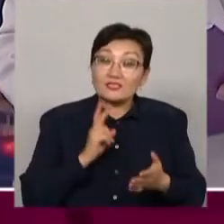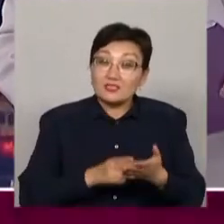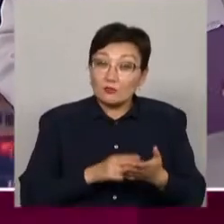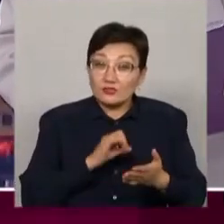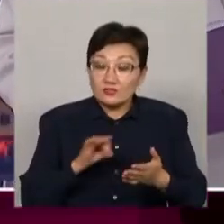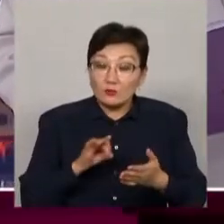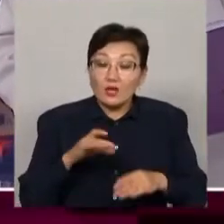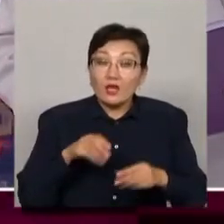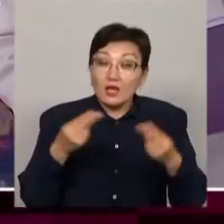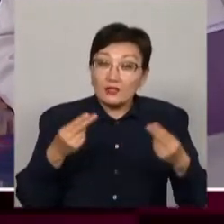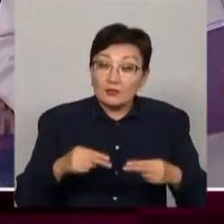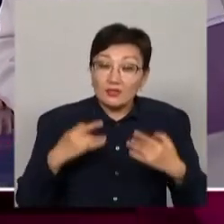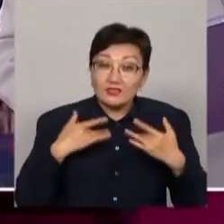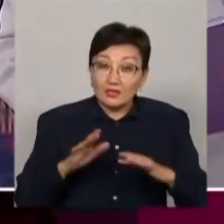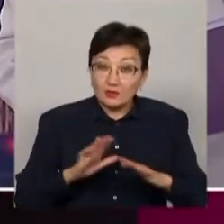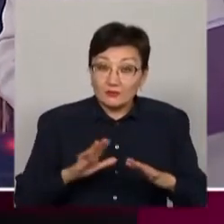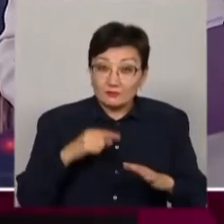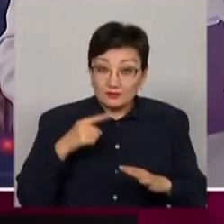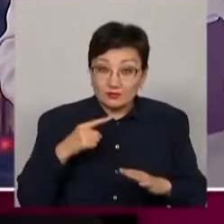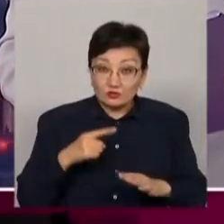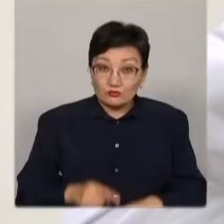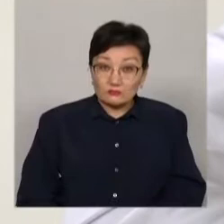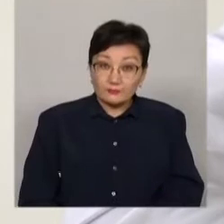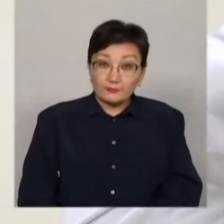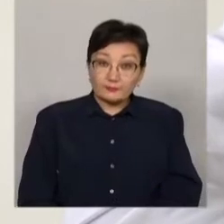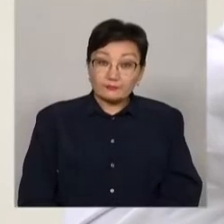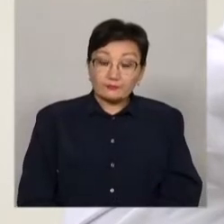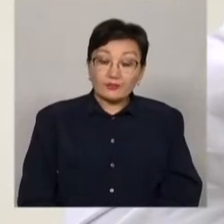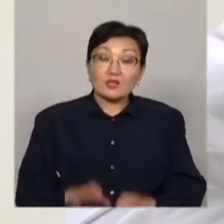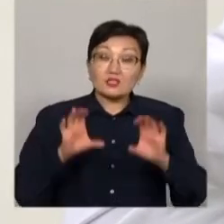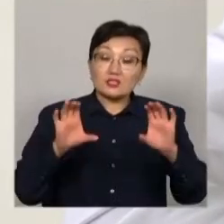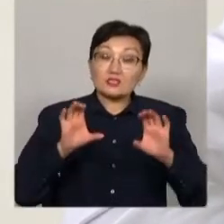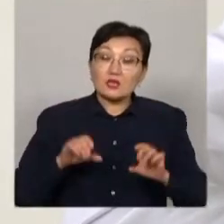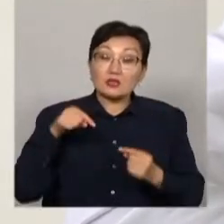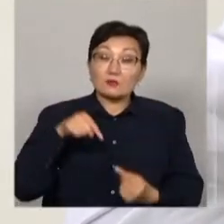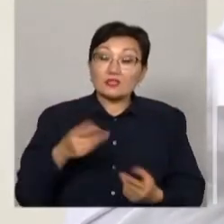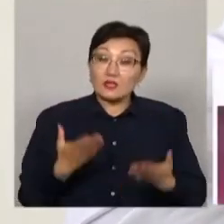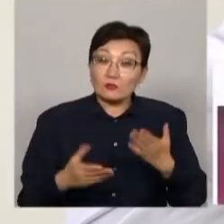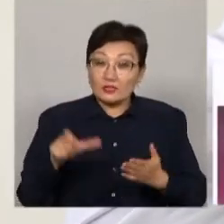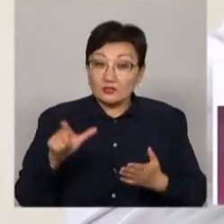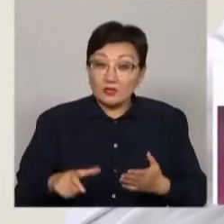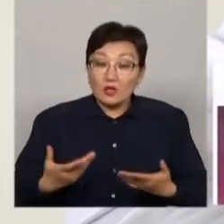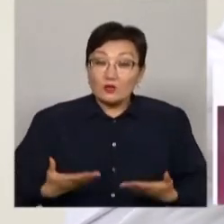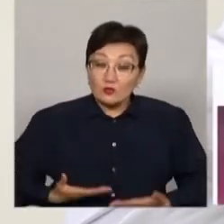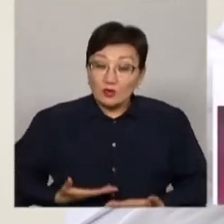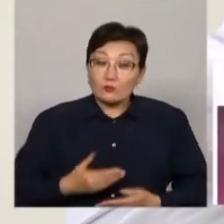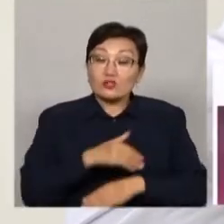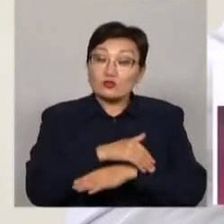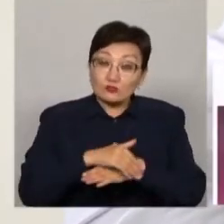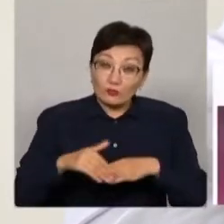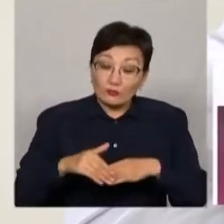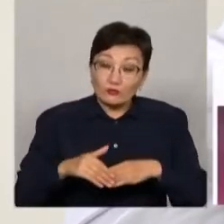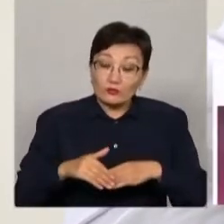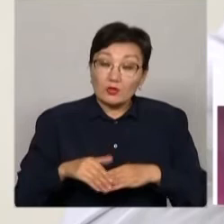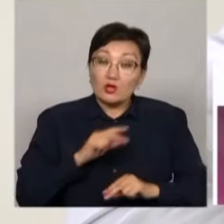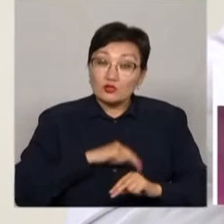және анықтамаларды талап етпейді деген сөз. Заң бойынша егер азаматтың тұратын тұрғылықты орны,